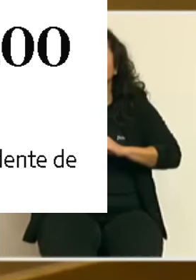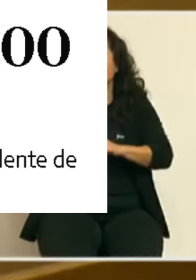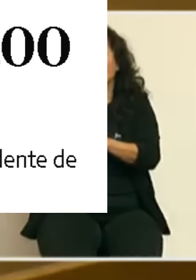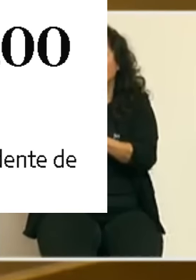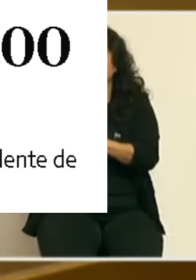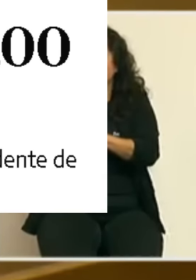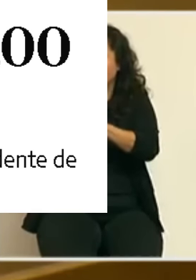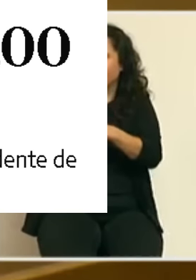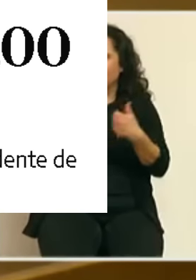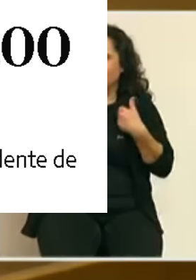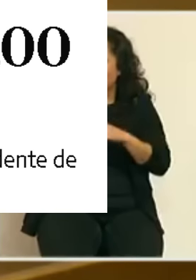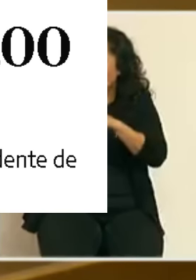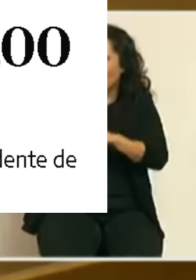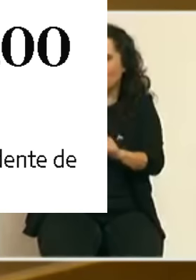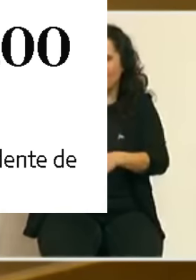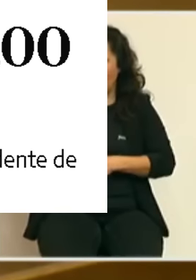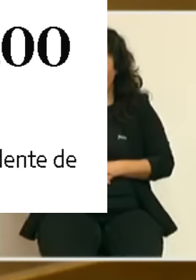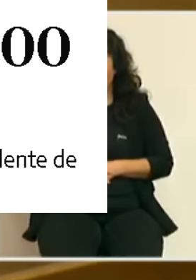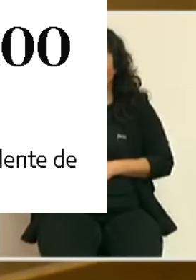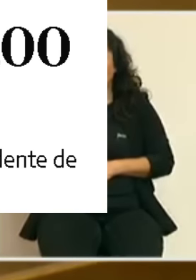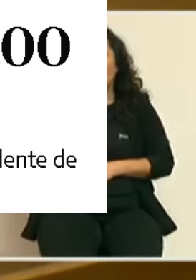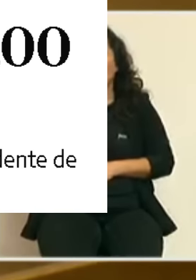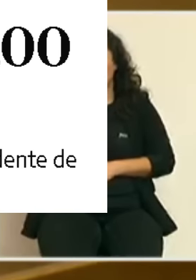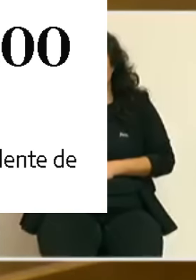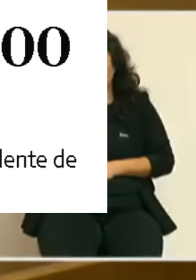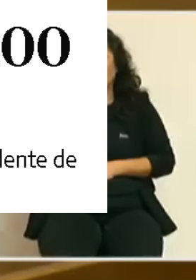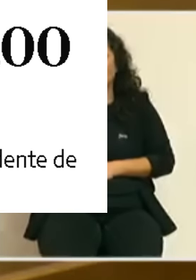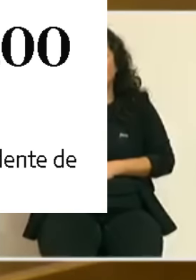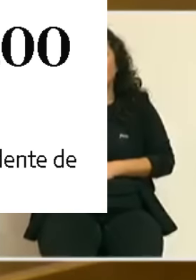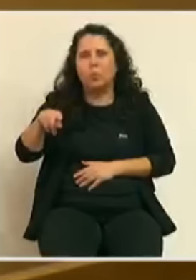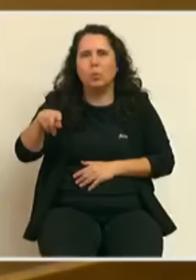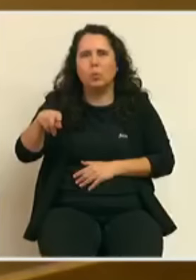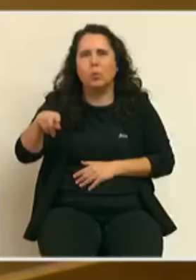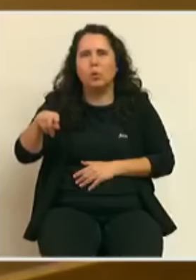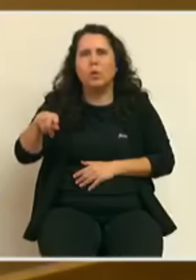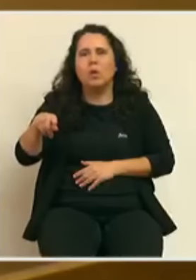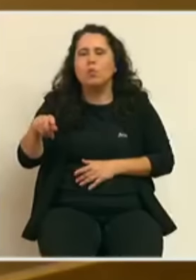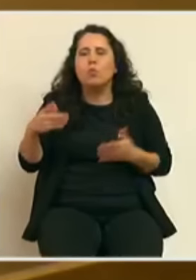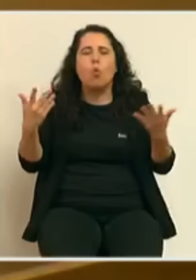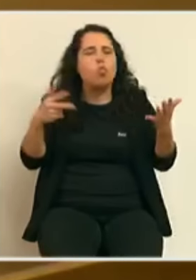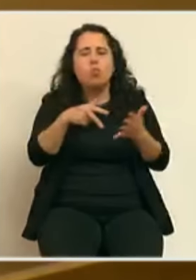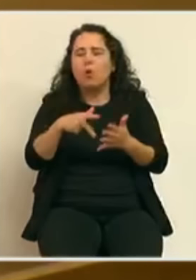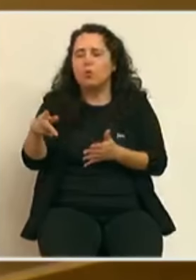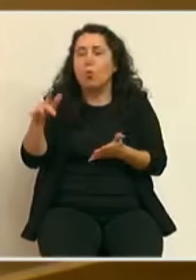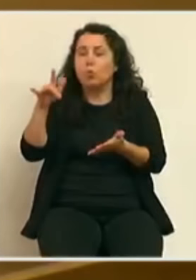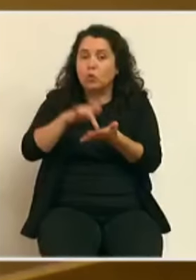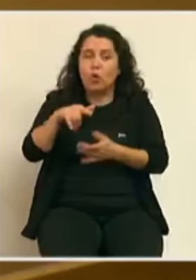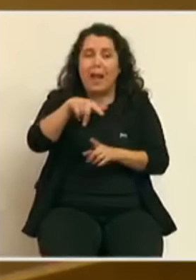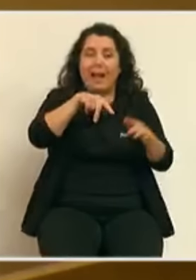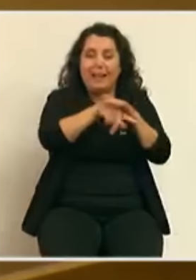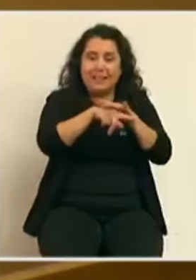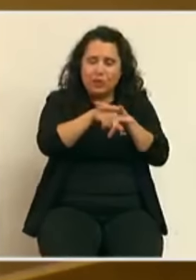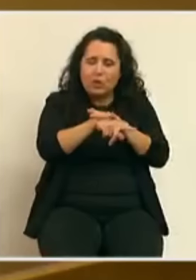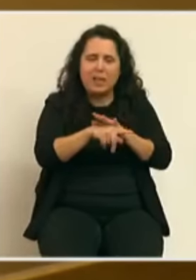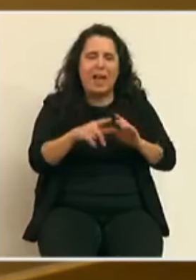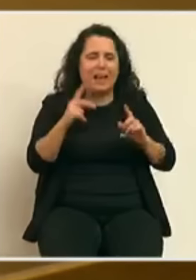seva responsabilitat. L'únic que m'importa és que vostè no estava on tocava, que era gestionant